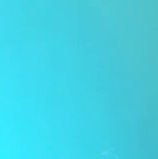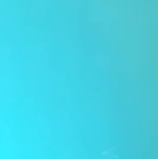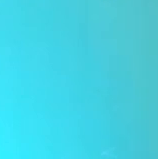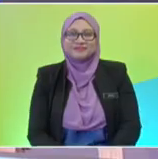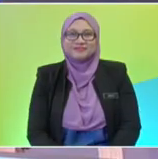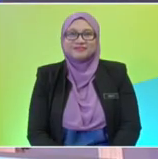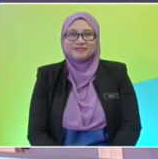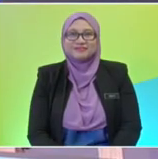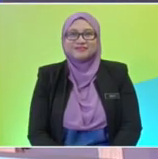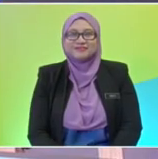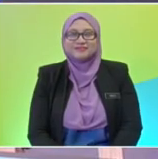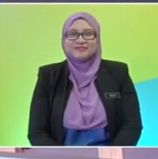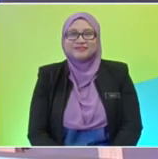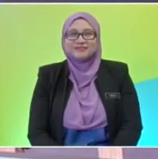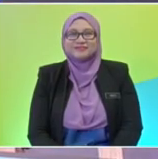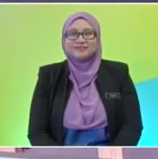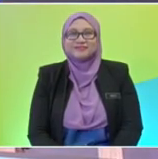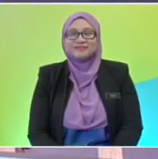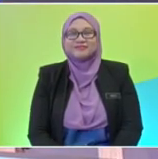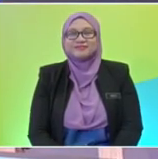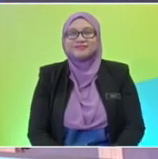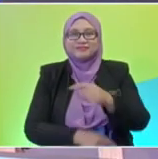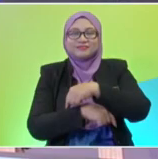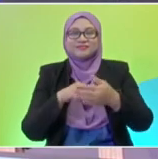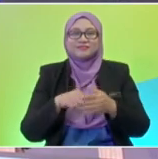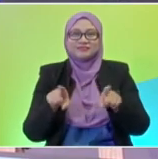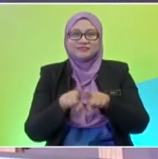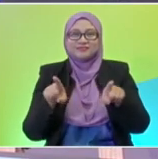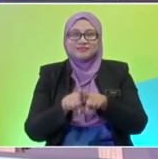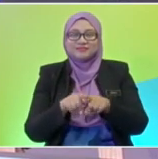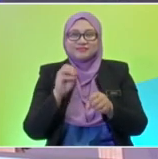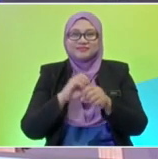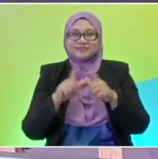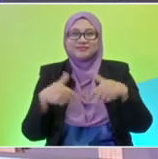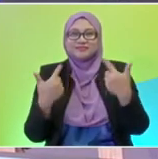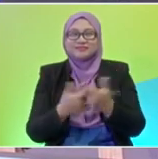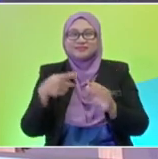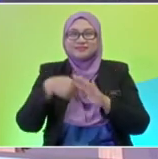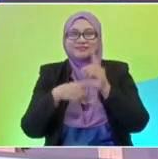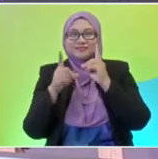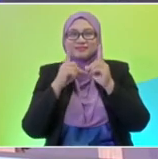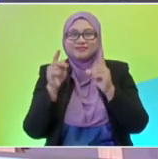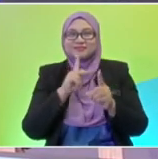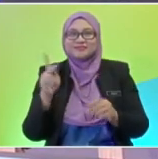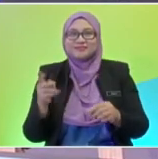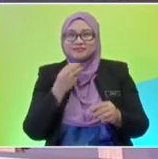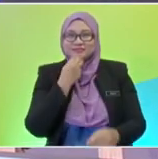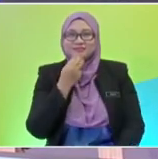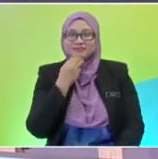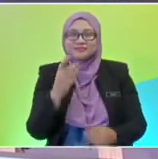Alhamdulillah oke Hari ini kita akan sama-sama dalam kelas sebagai mata pelajaran pendidikan moral tahun